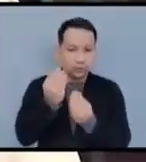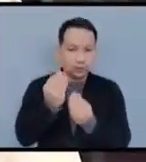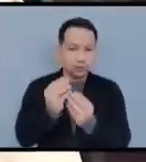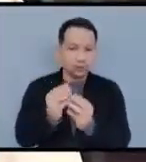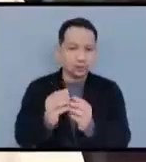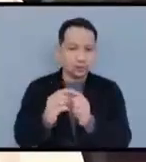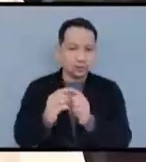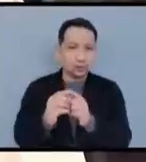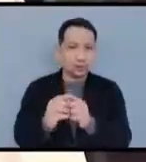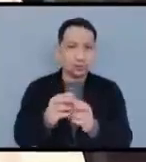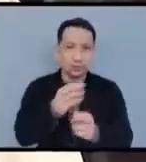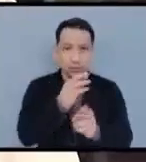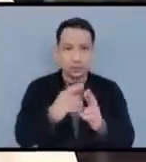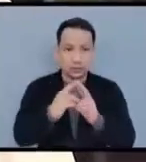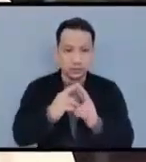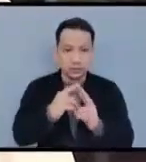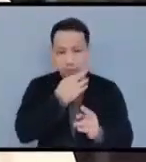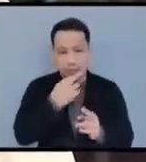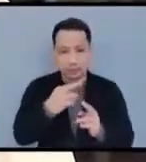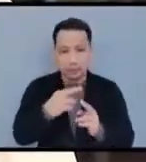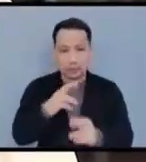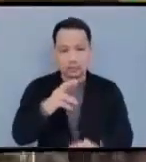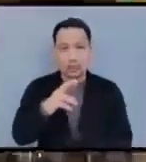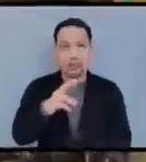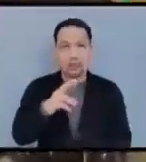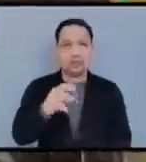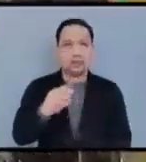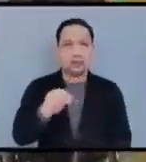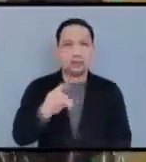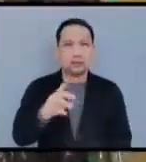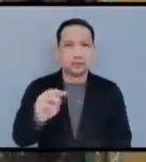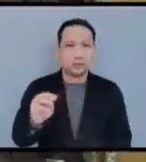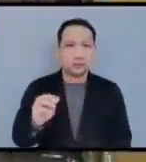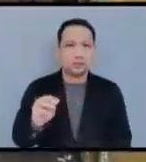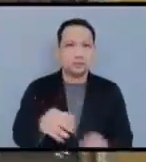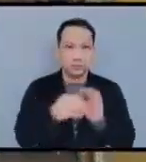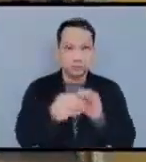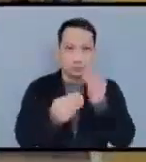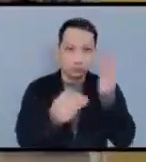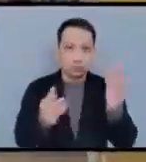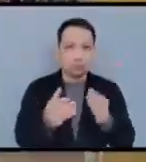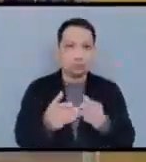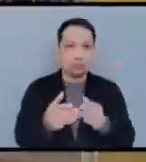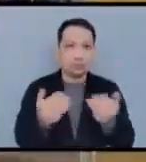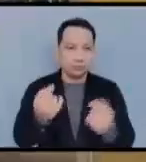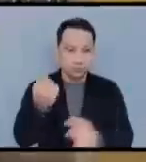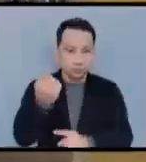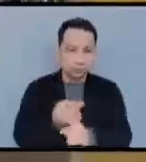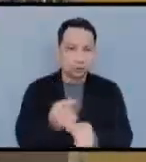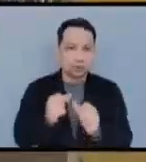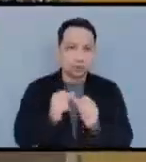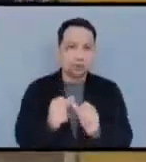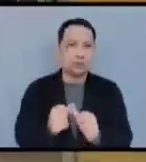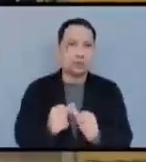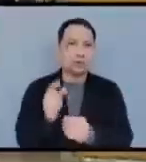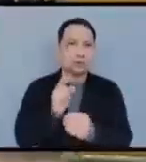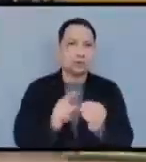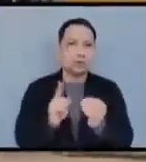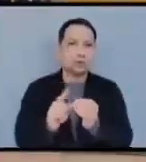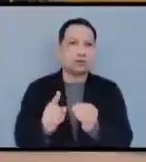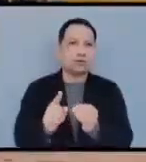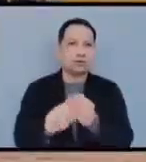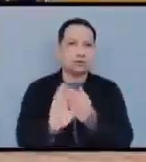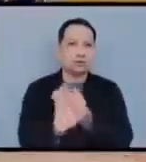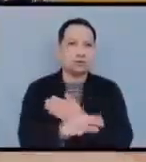Ramadan na ito ay tinawag din siyang Sahrul Pursa. Ito ay buwan ng pagkakataon. Pagkakataon upang manumbalik,